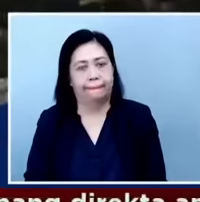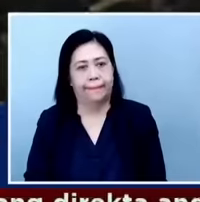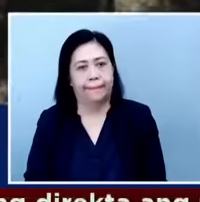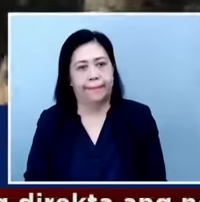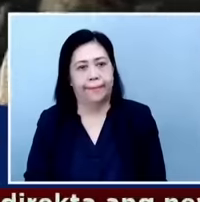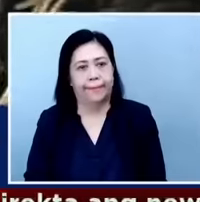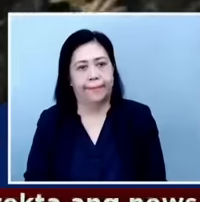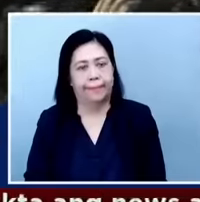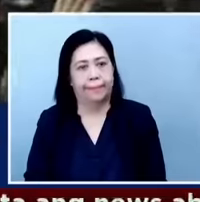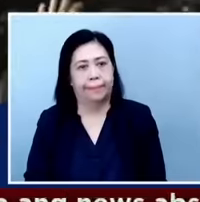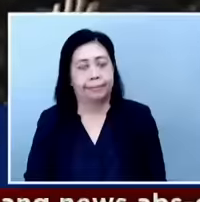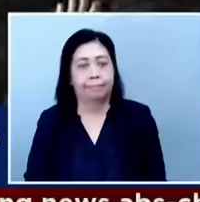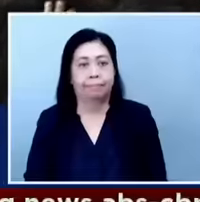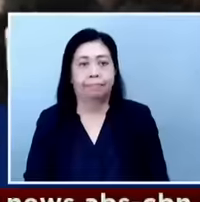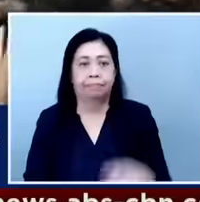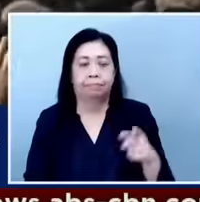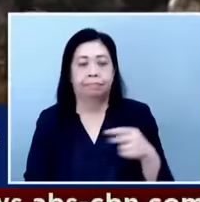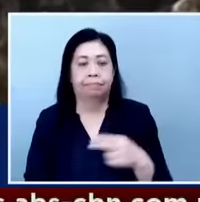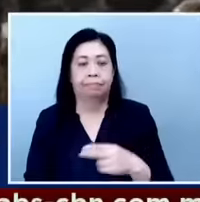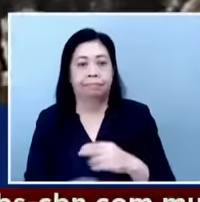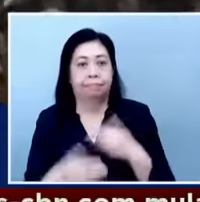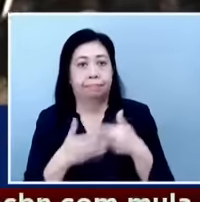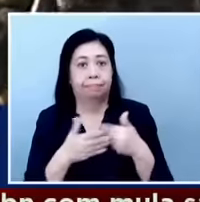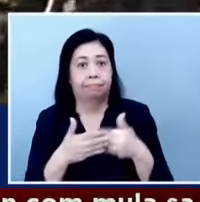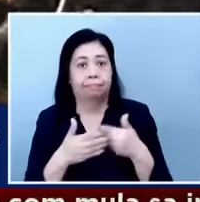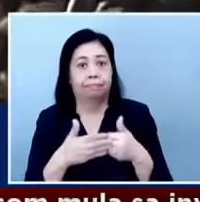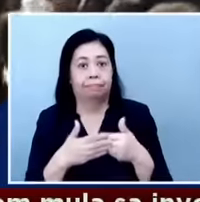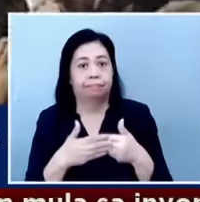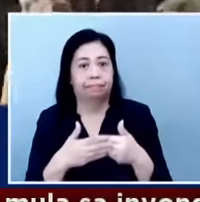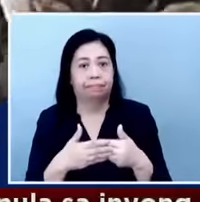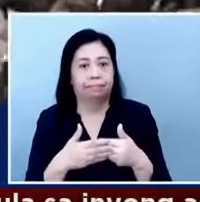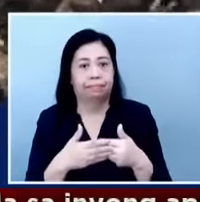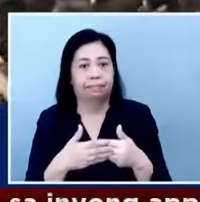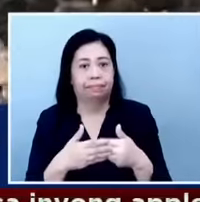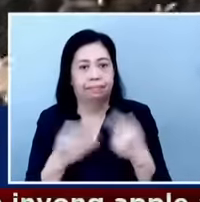ng mahal na Poong Nazareno. Ayun na, malapit na. Ayun na.